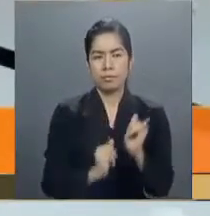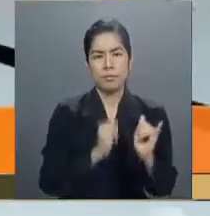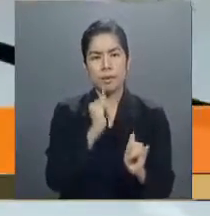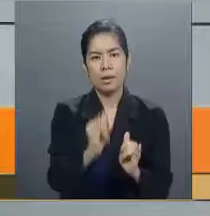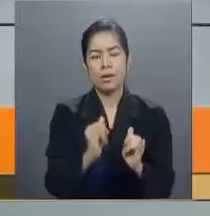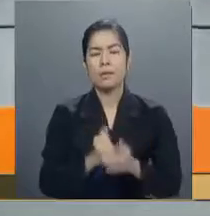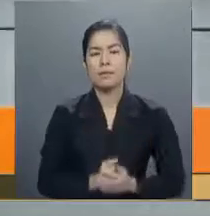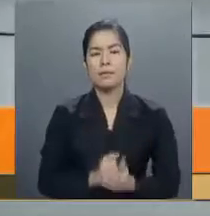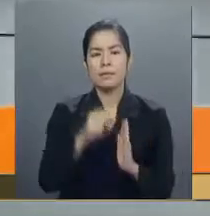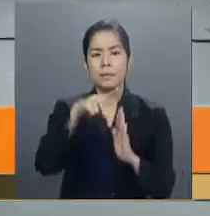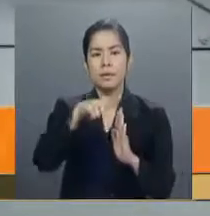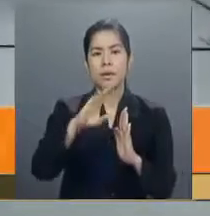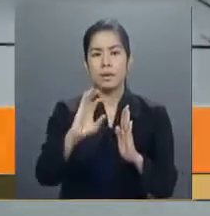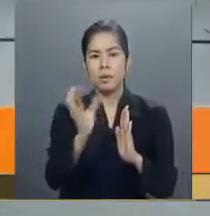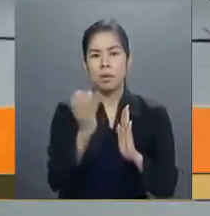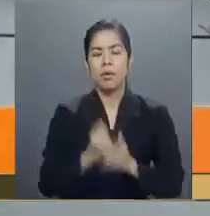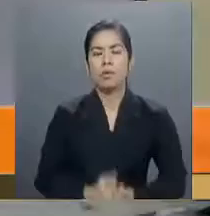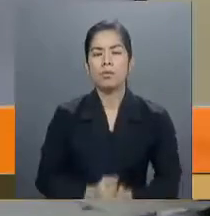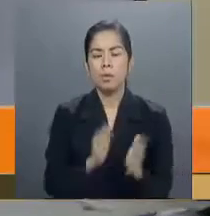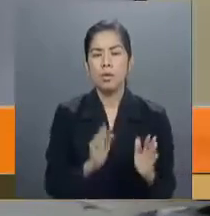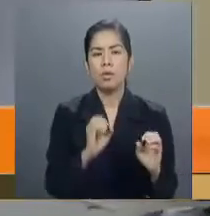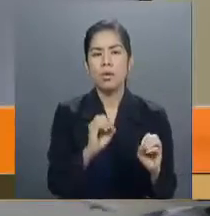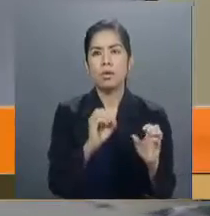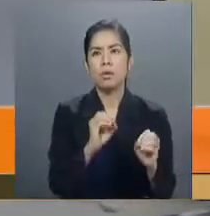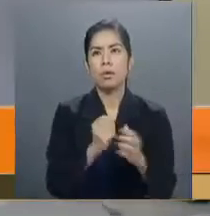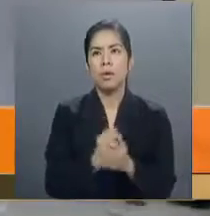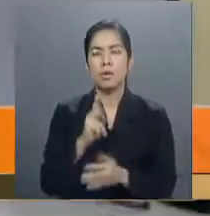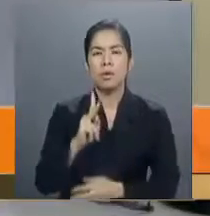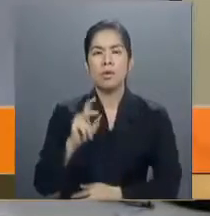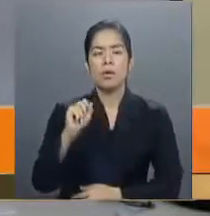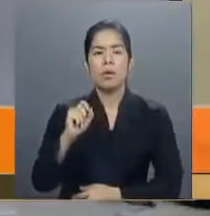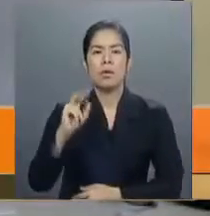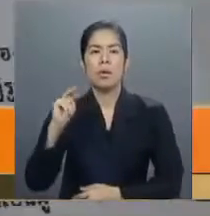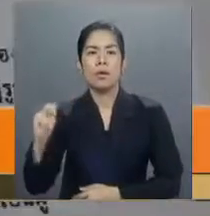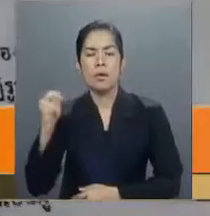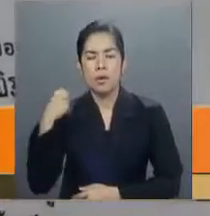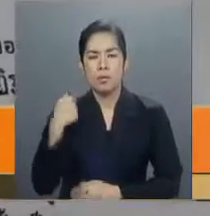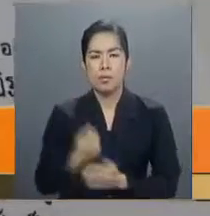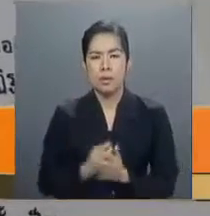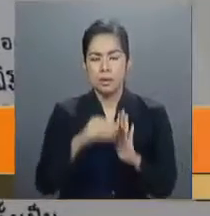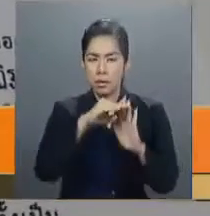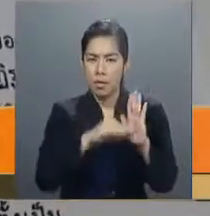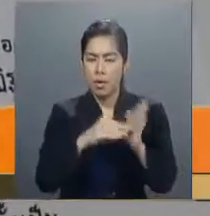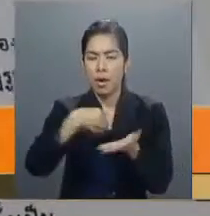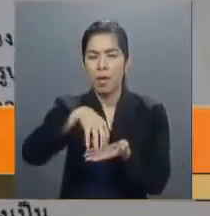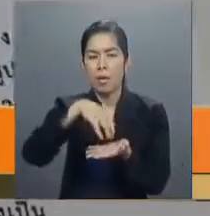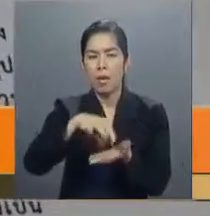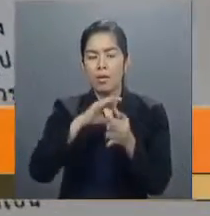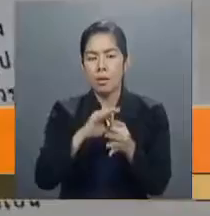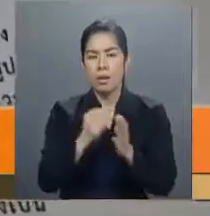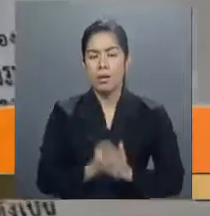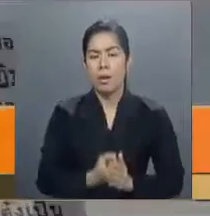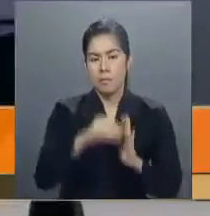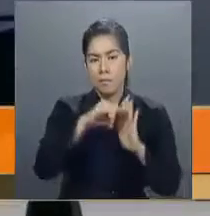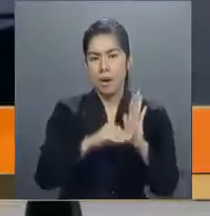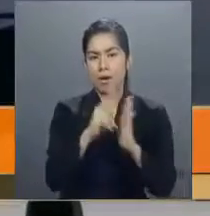กครูการศึกษานอกโรงเรียนแนะนำเรื่องการลงประชามติให้กับนักเรียนเพื่อสร้างความเข้าใจและนำไปถ่ายทอดให้กับ